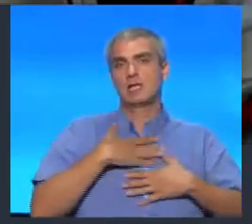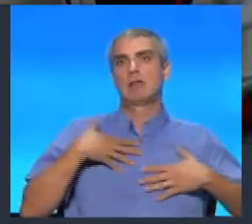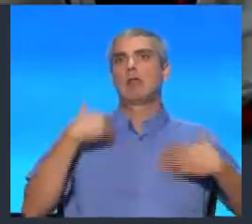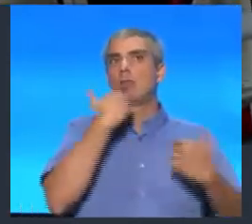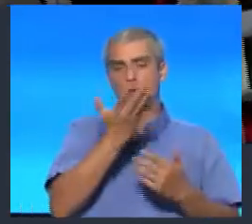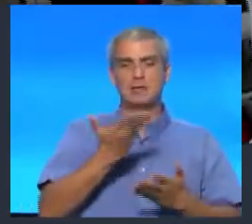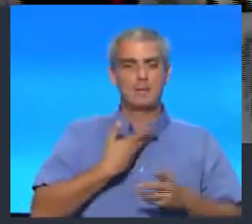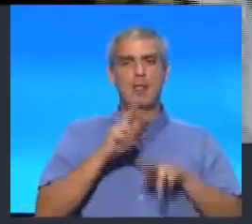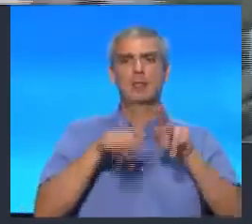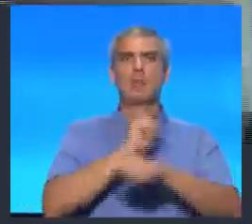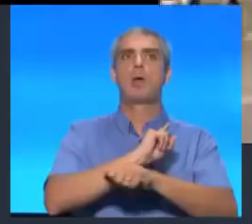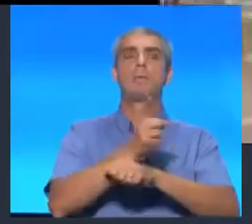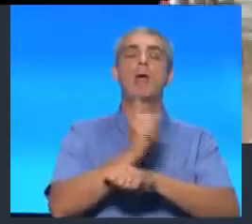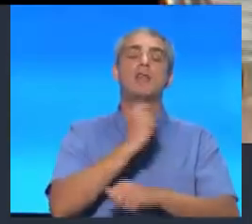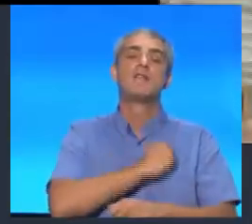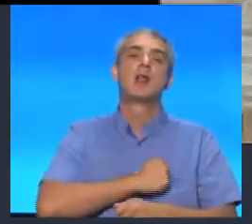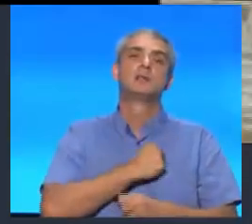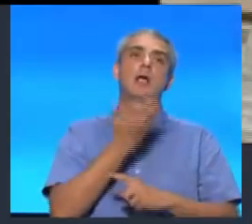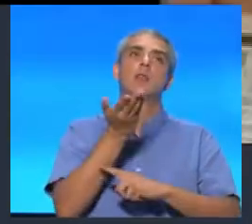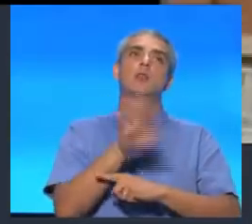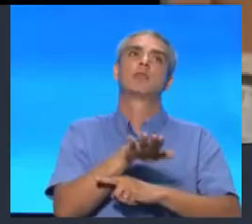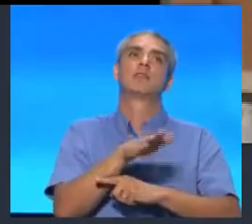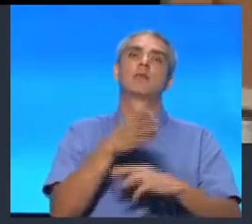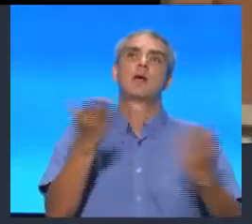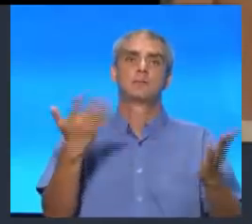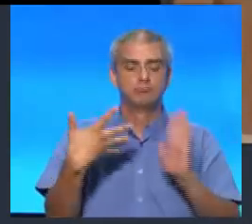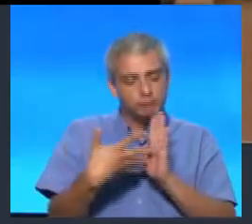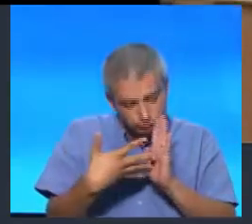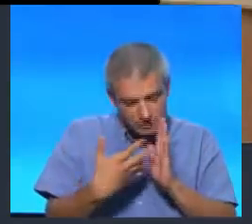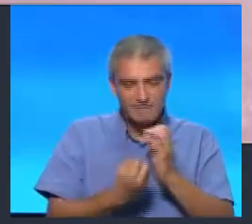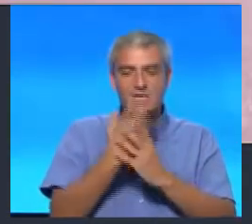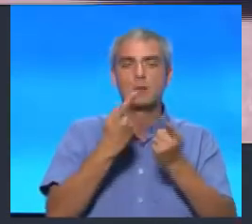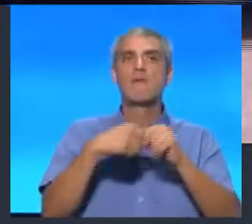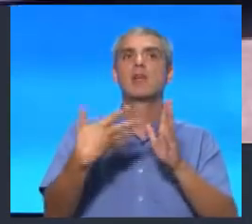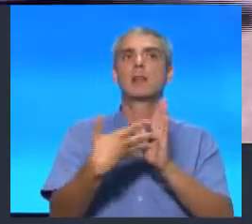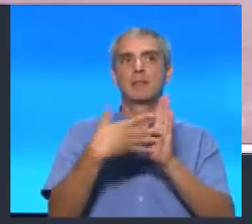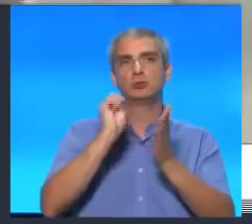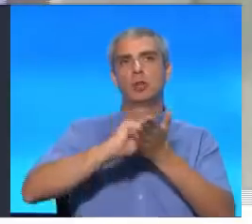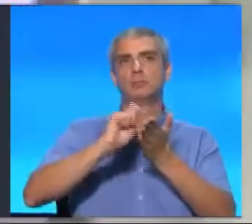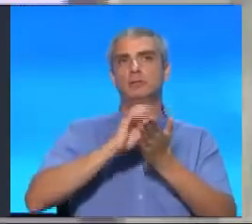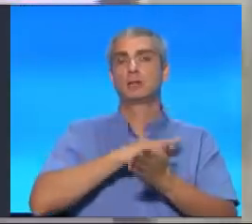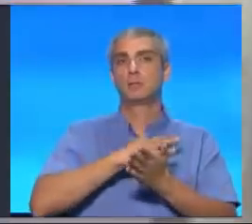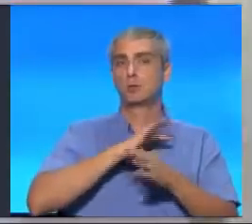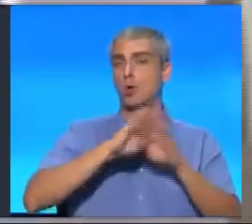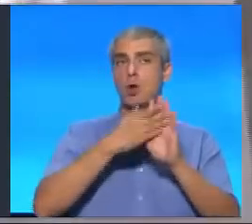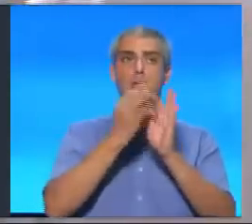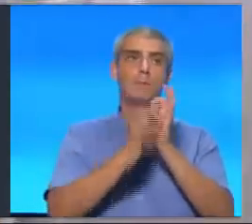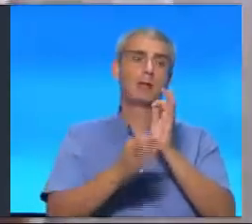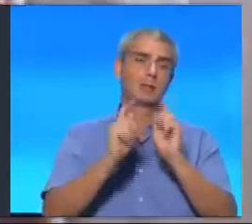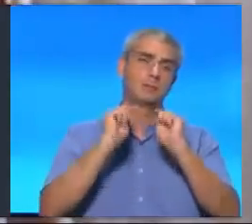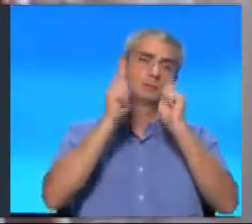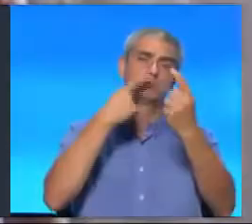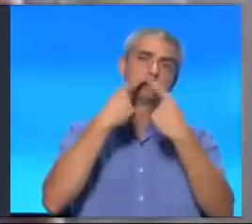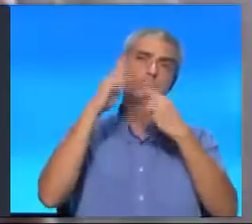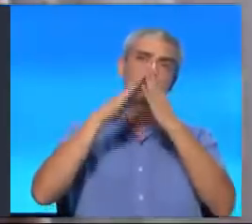טופלה מיד, אבל לצערנו נפטרה. בוצע תחקיר והוקמה גם ועדת בדיקה של משרד הבריאות. שאר הפרטים יידונו